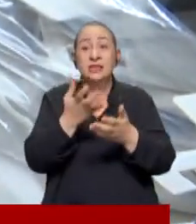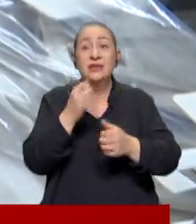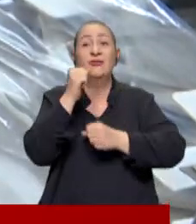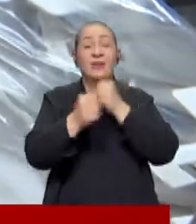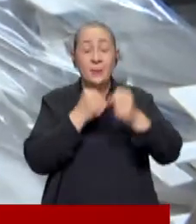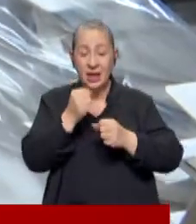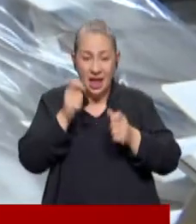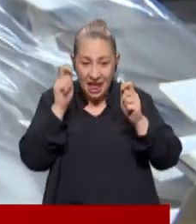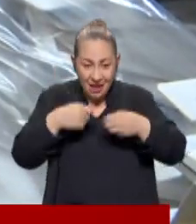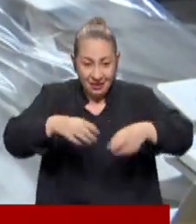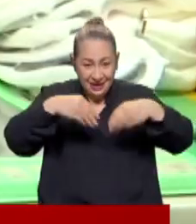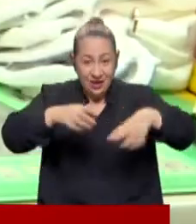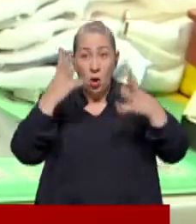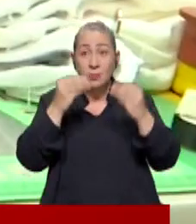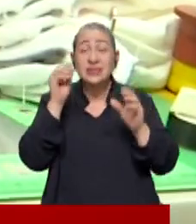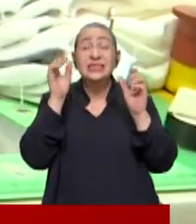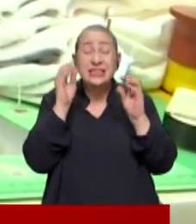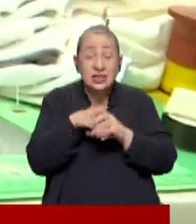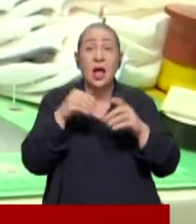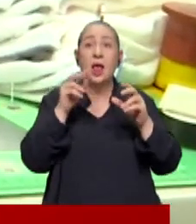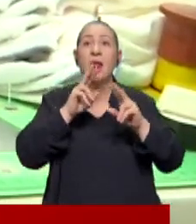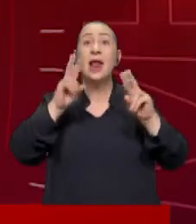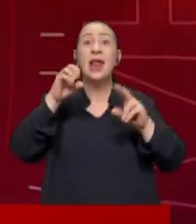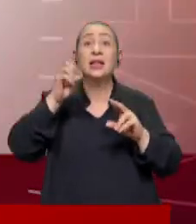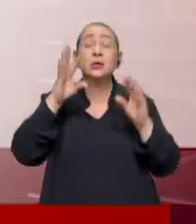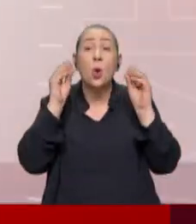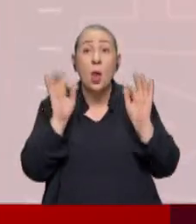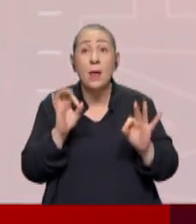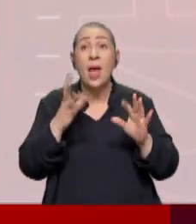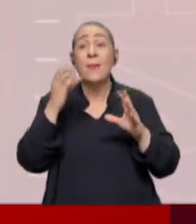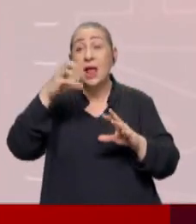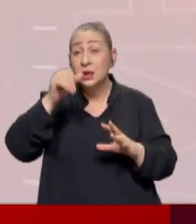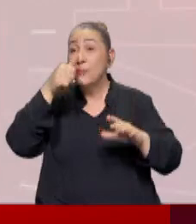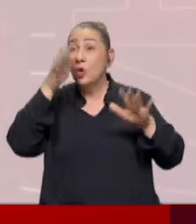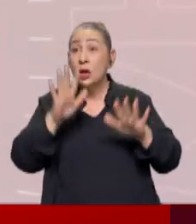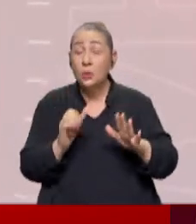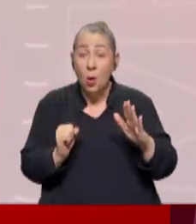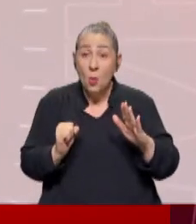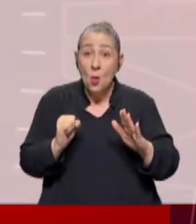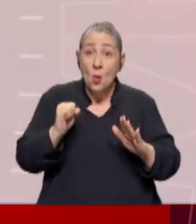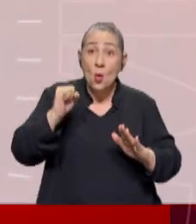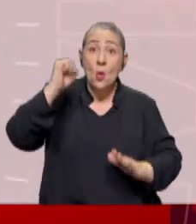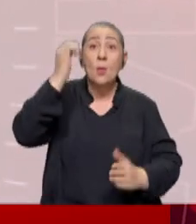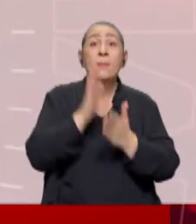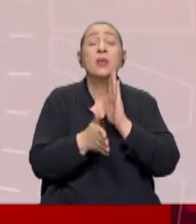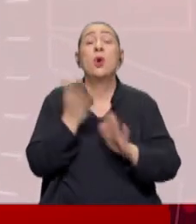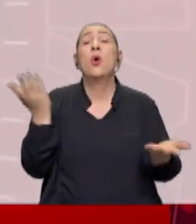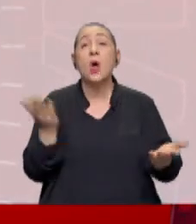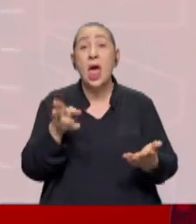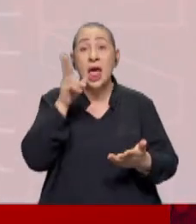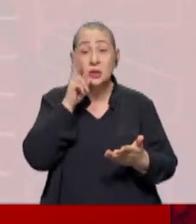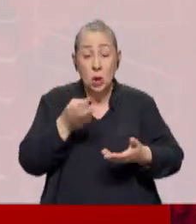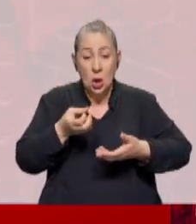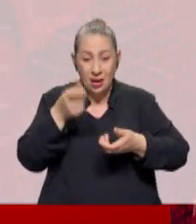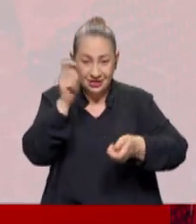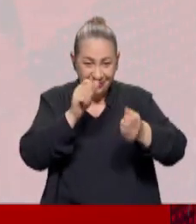sanayicinin üretebilmesi için olmazsa olmazı enerji. Ama hem elektrik hem doğalgaz zamlarının arkası kesilmiyor. En son